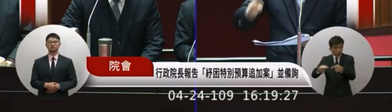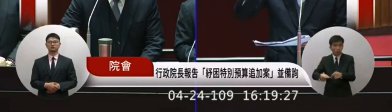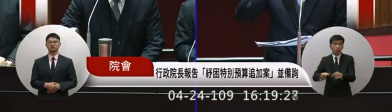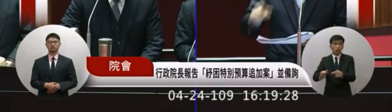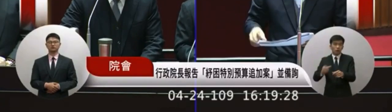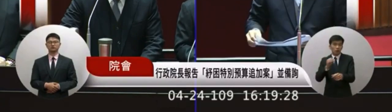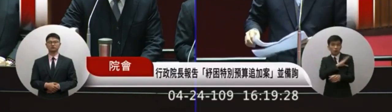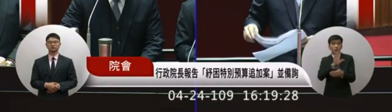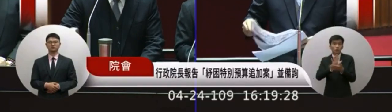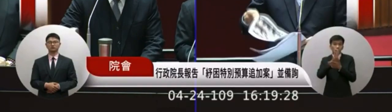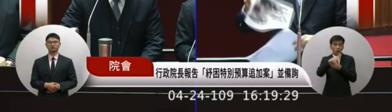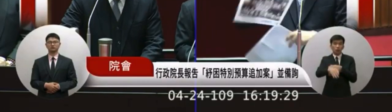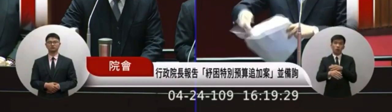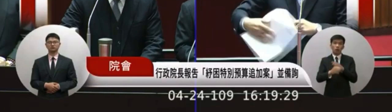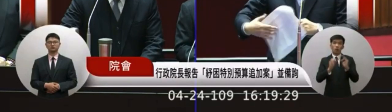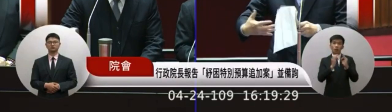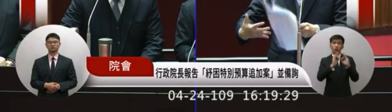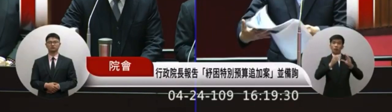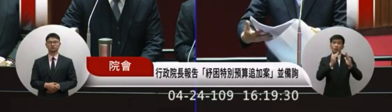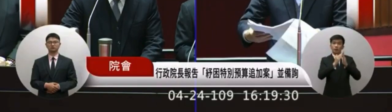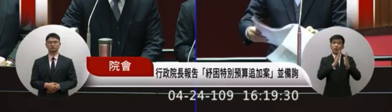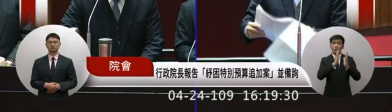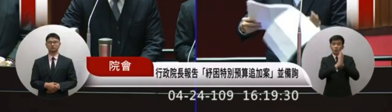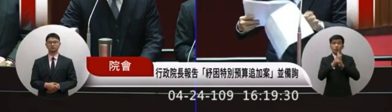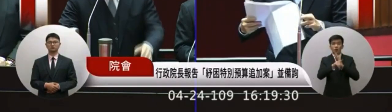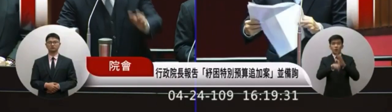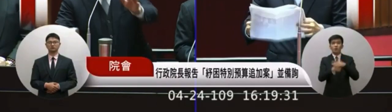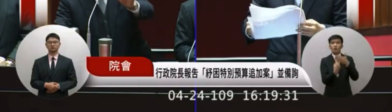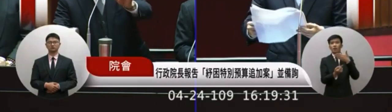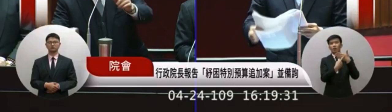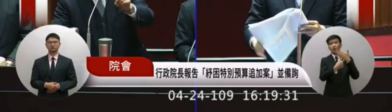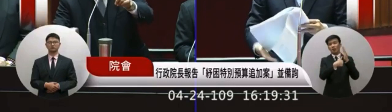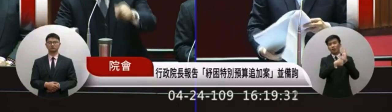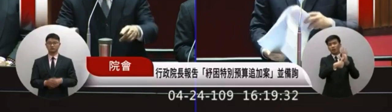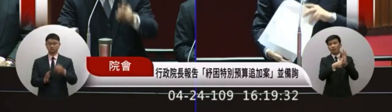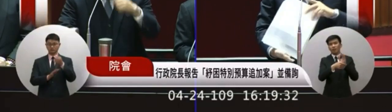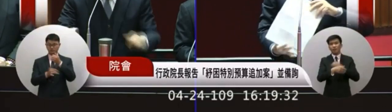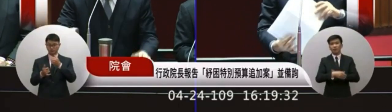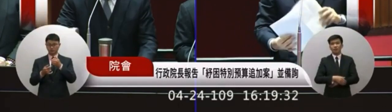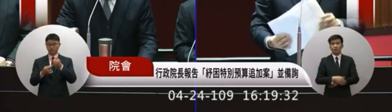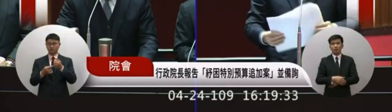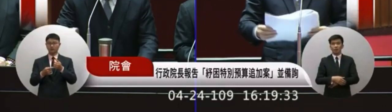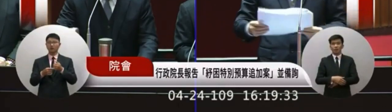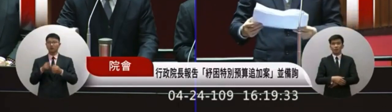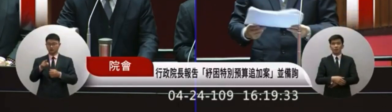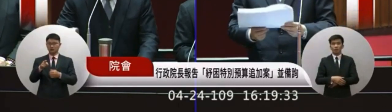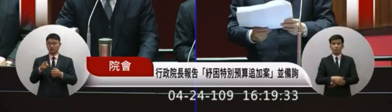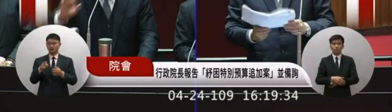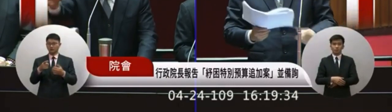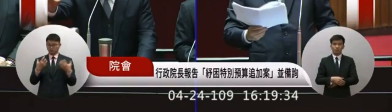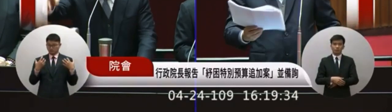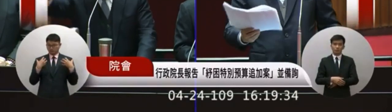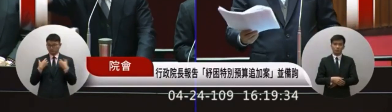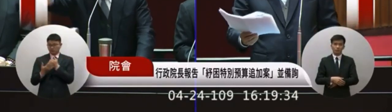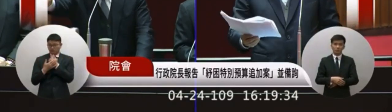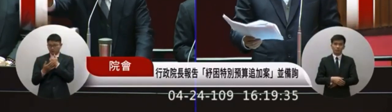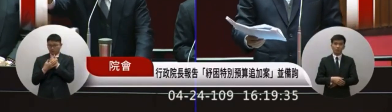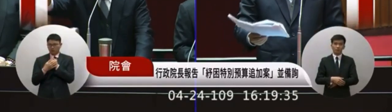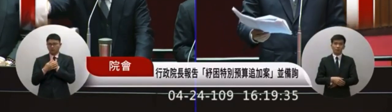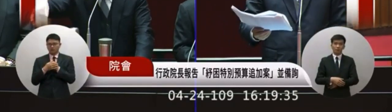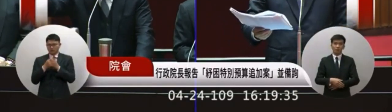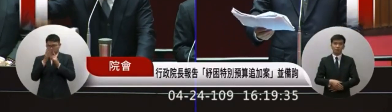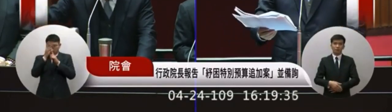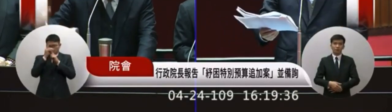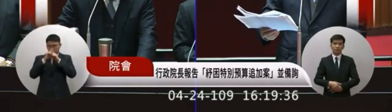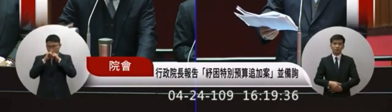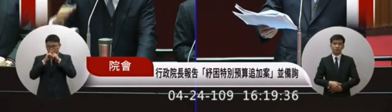家队只是形容词。往下看， 委员，这样你做我们的神秘客，这样你看